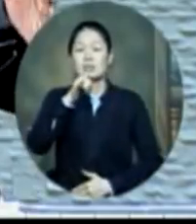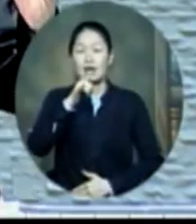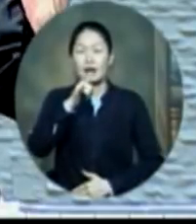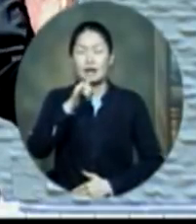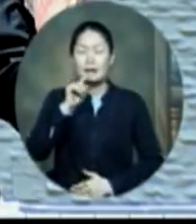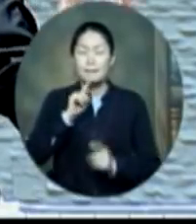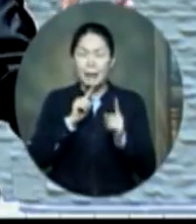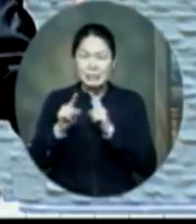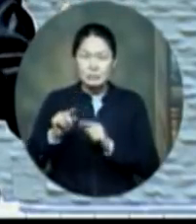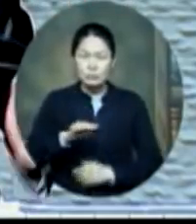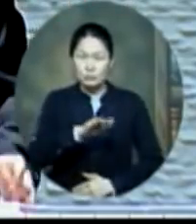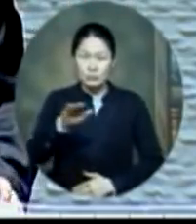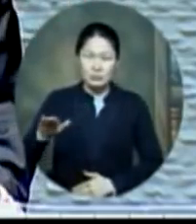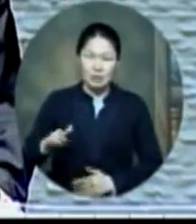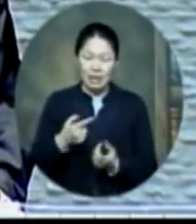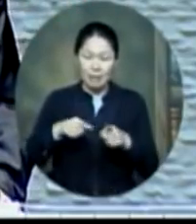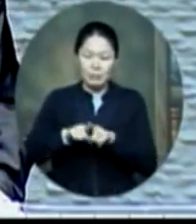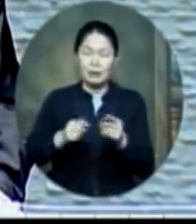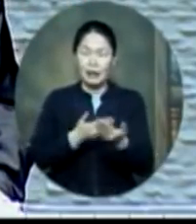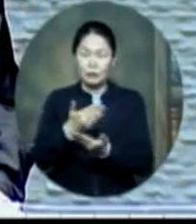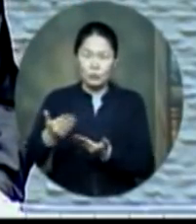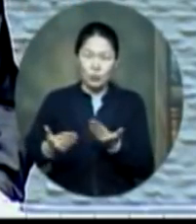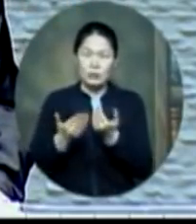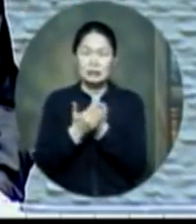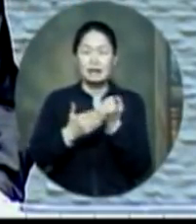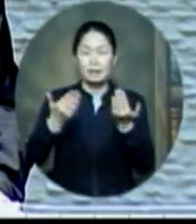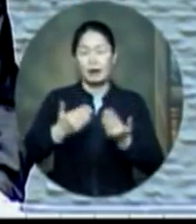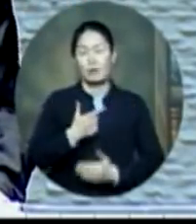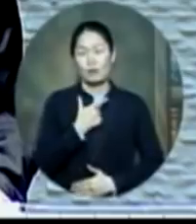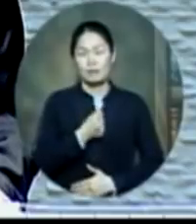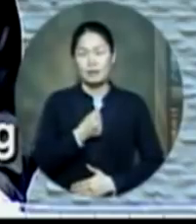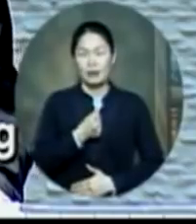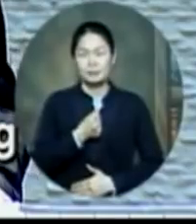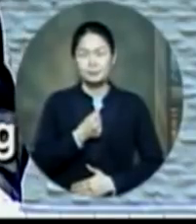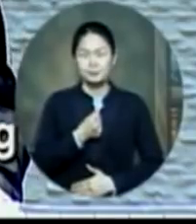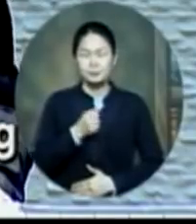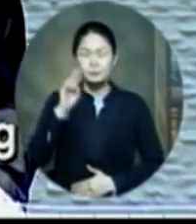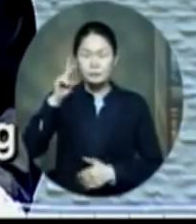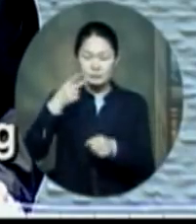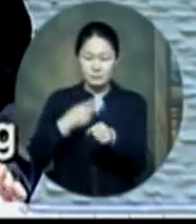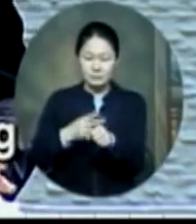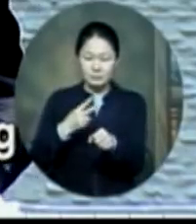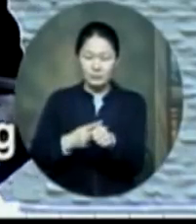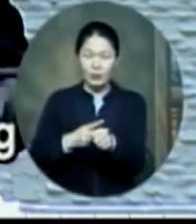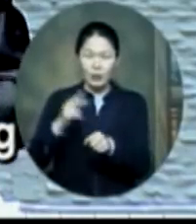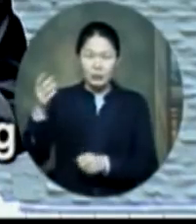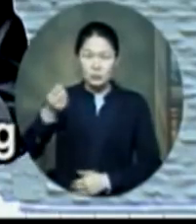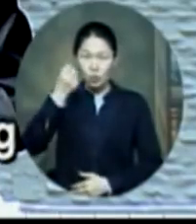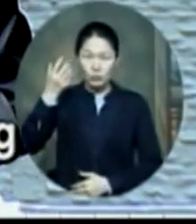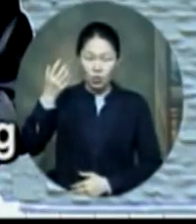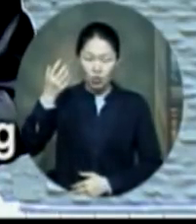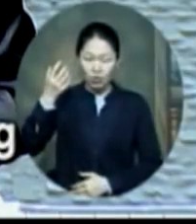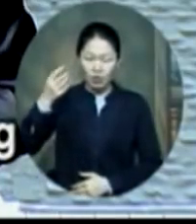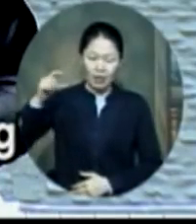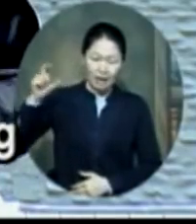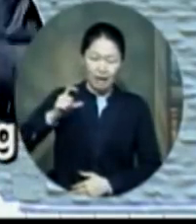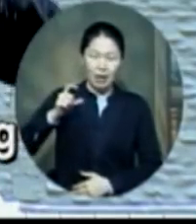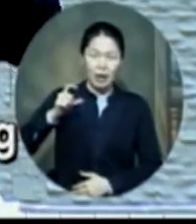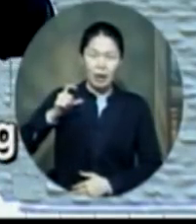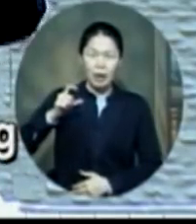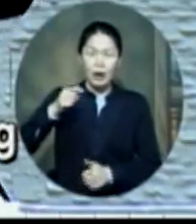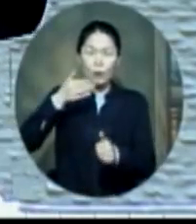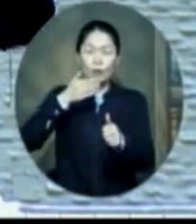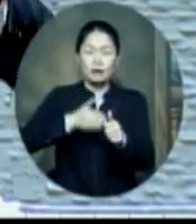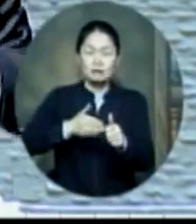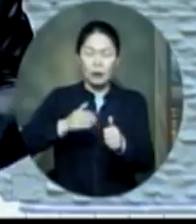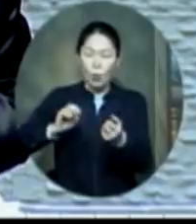그 말씀을 같이 나누고 함께 은혜를 받으려고 하는 겁니다. 사도 바울이 성령께서 강권하셔서